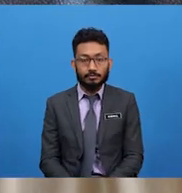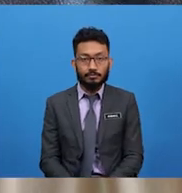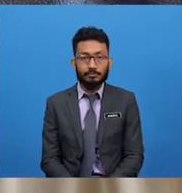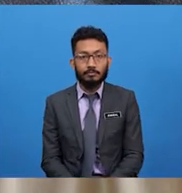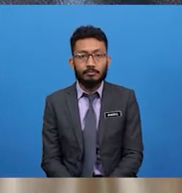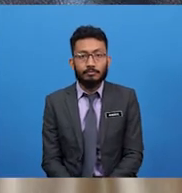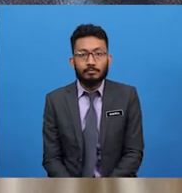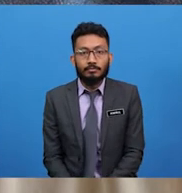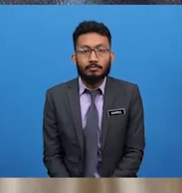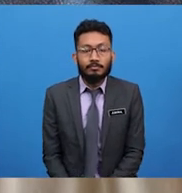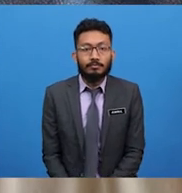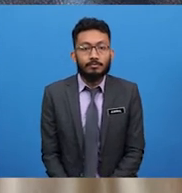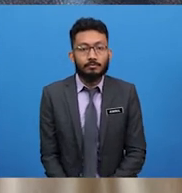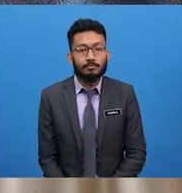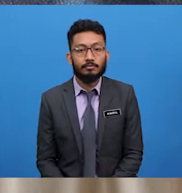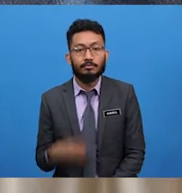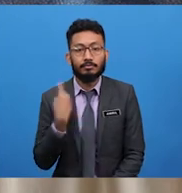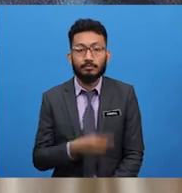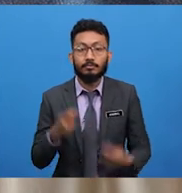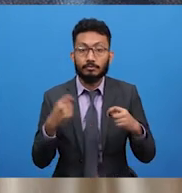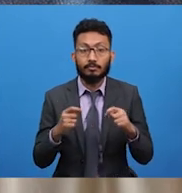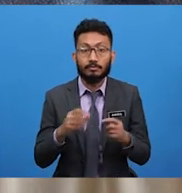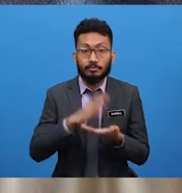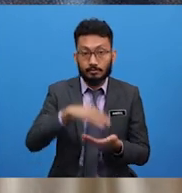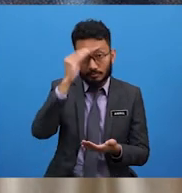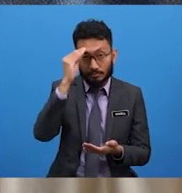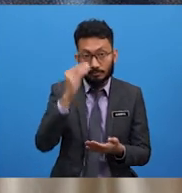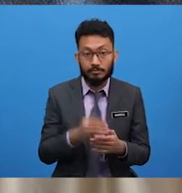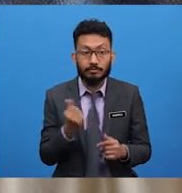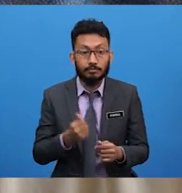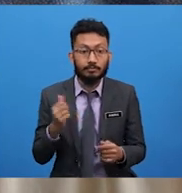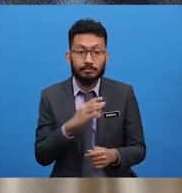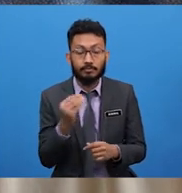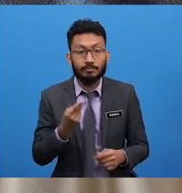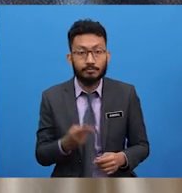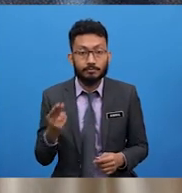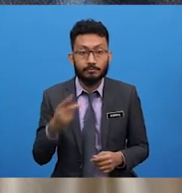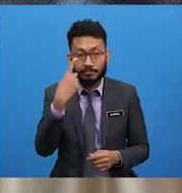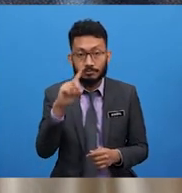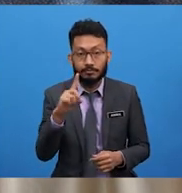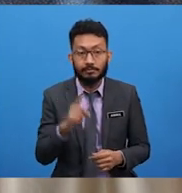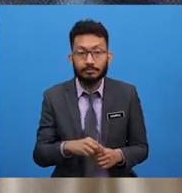Baiklah murid-murid, kita telah belajar alat dan bahan yang diperlukan untuk mendraf.